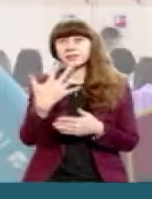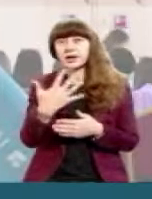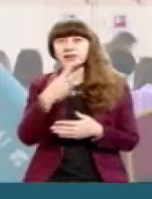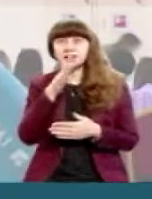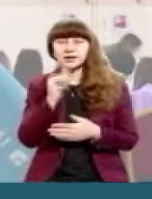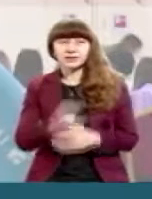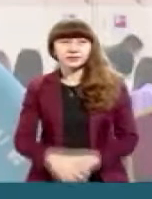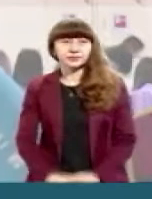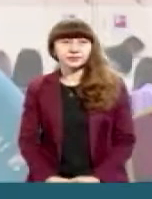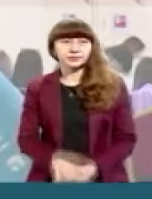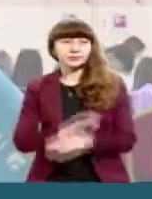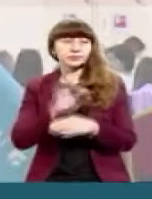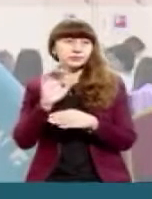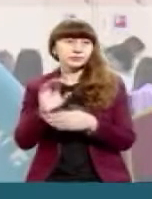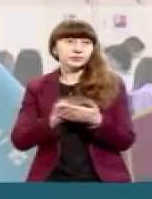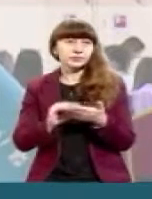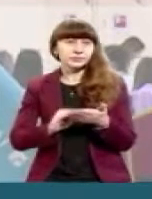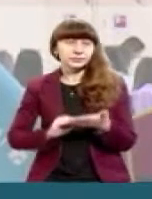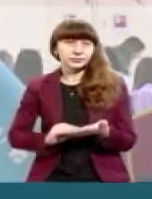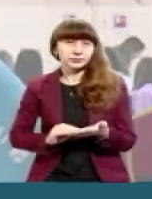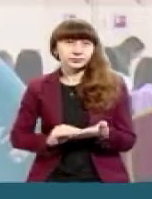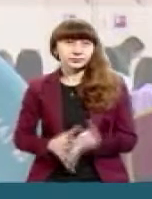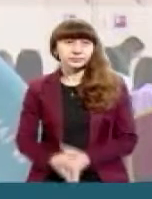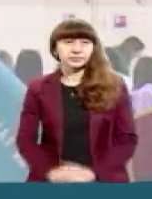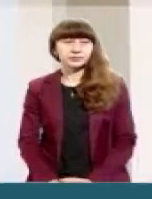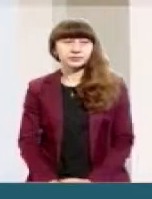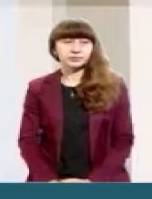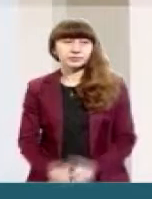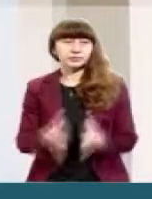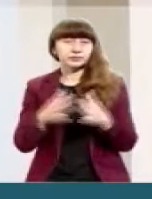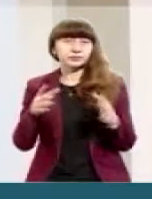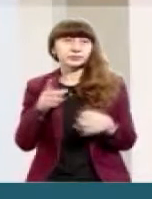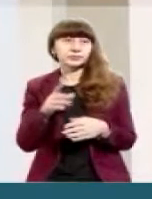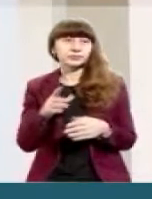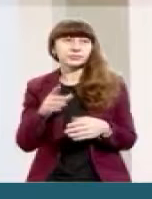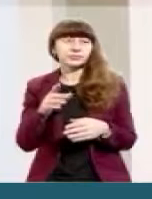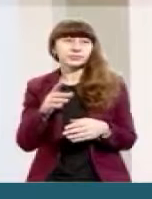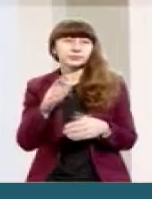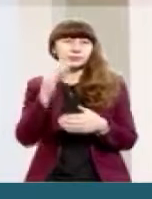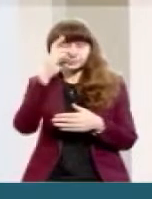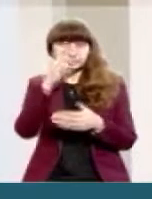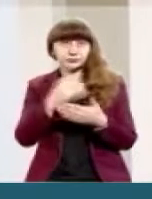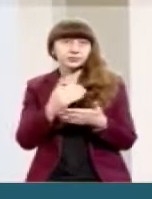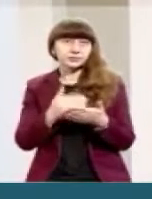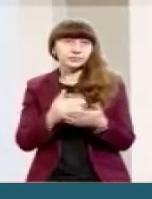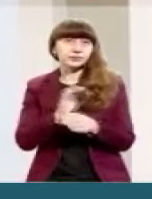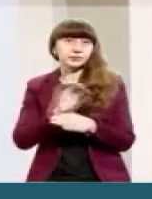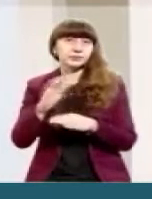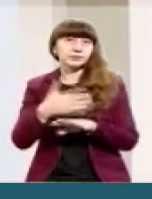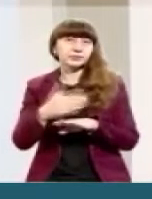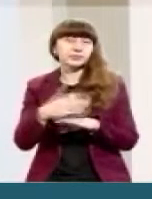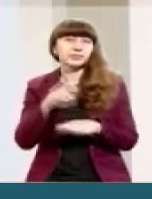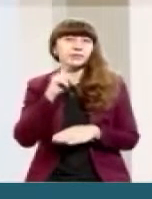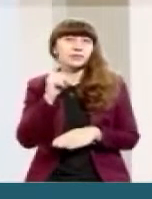несиелендіруге бағытталған. Осы орайда өтінімді қай жерде беруге болады, қандай ережелер бар және іске асу мерзімі жайлы сұрақтардың бәріне біз